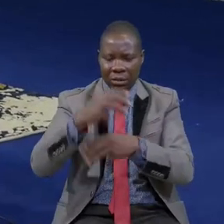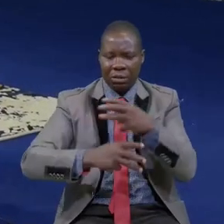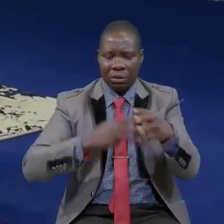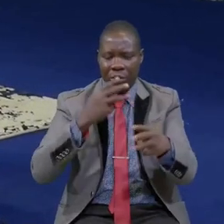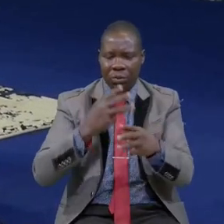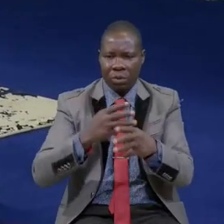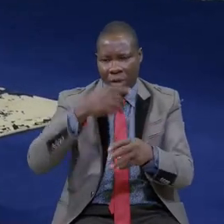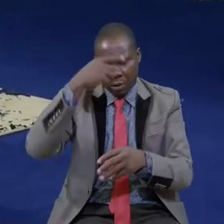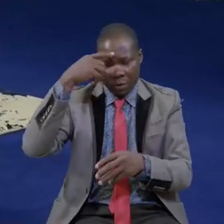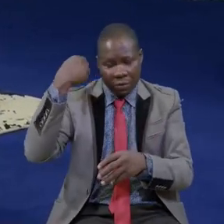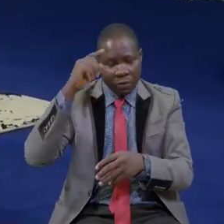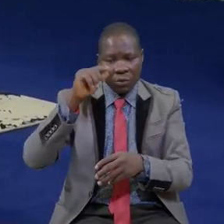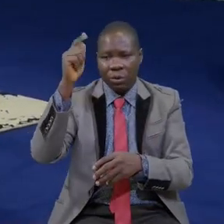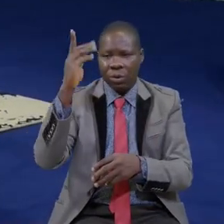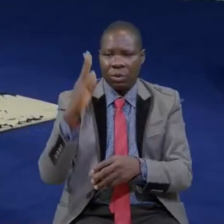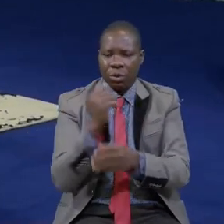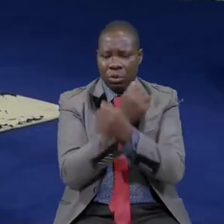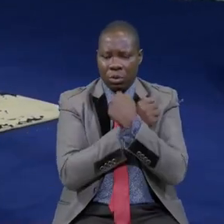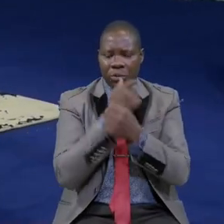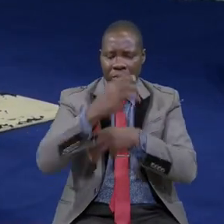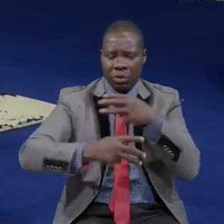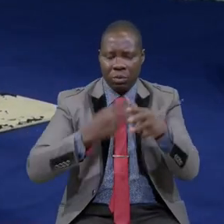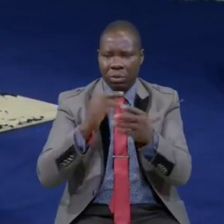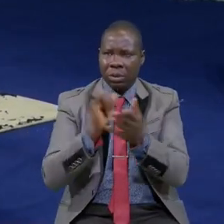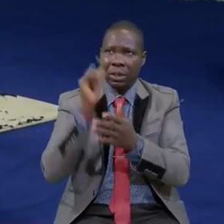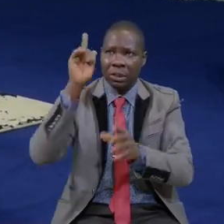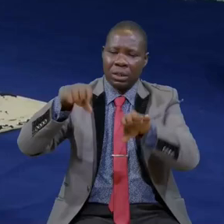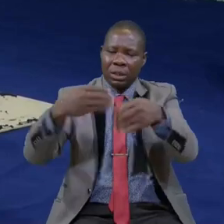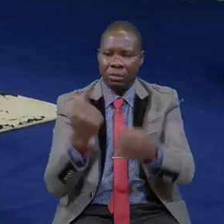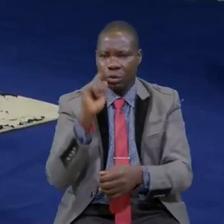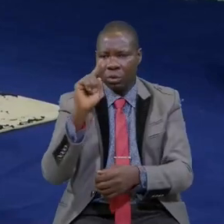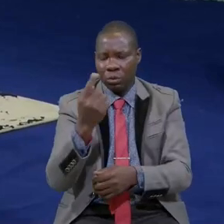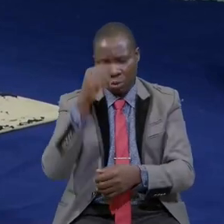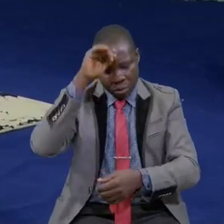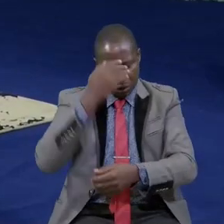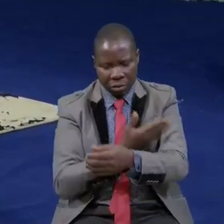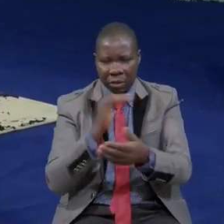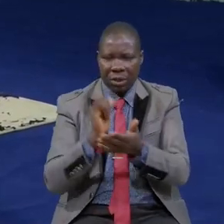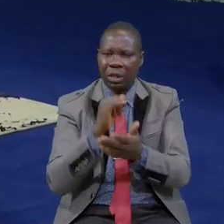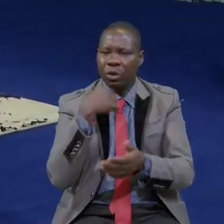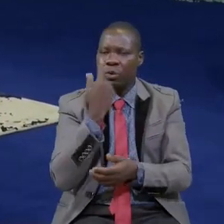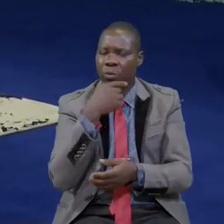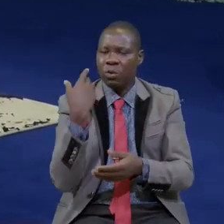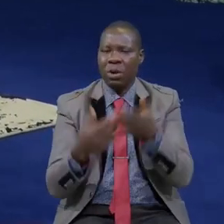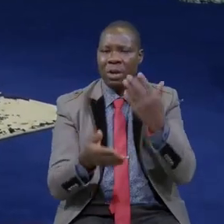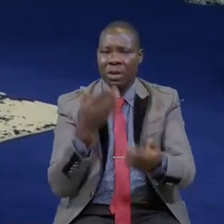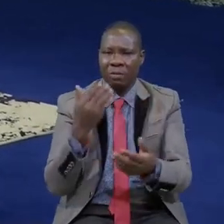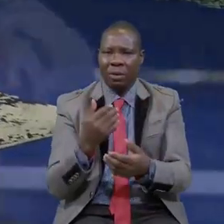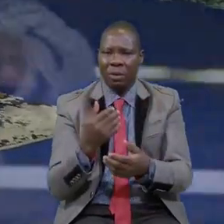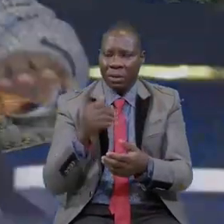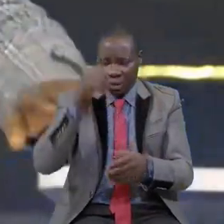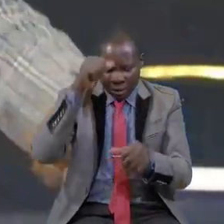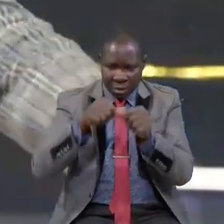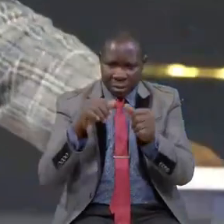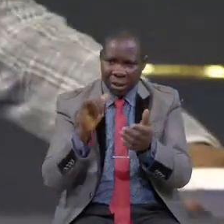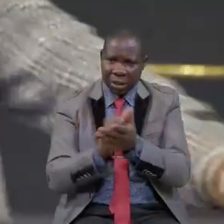Fils unique, afin que quiconque, rappelez-vous cela, quiconque, et il